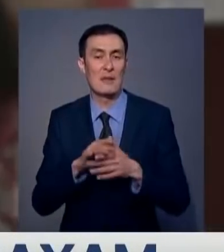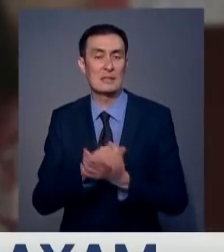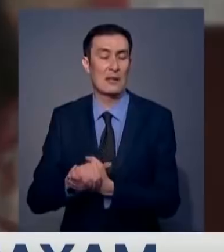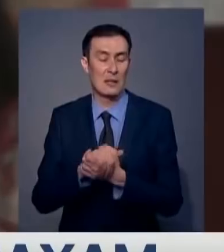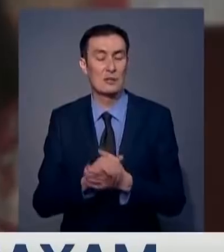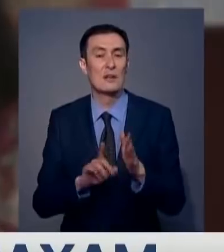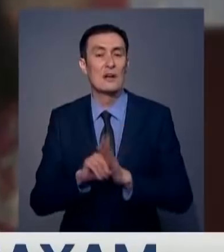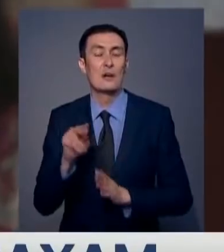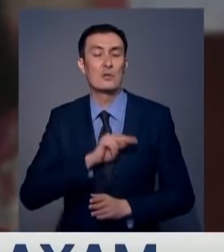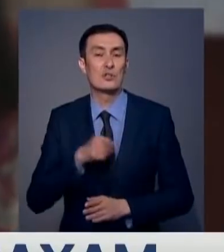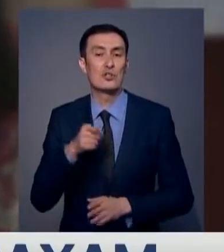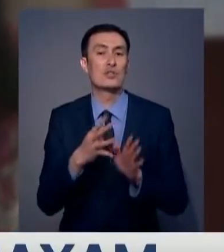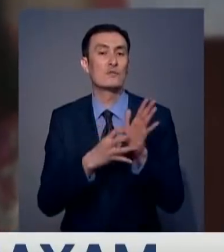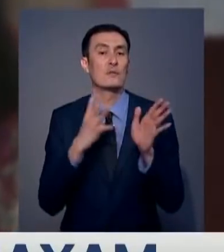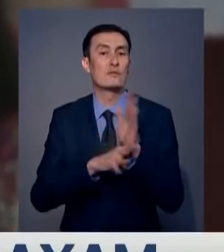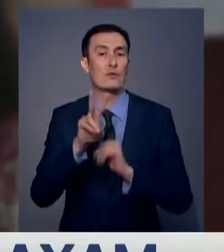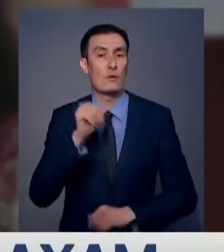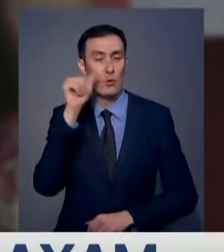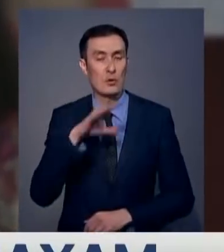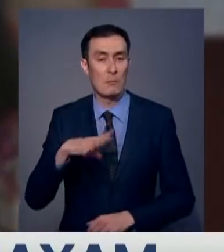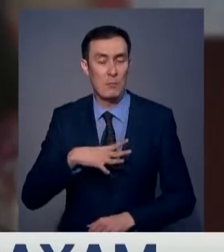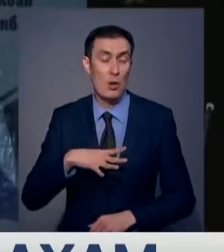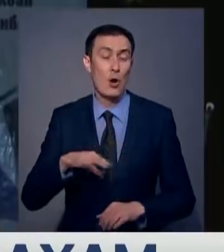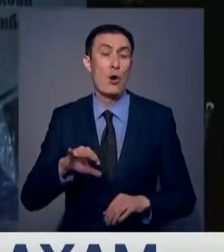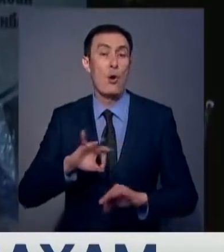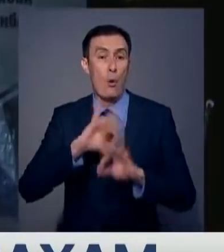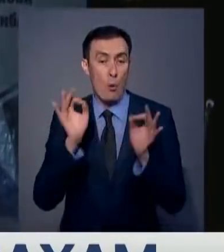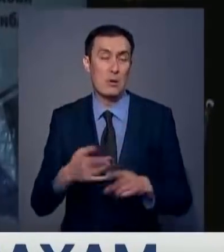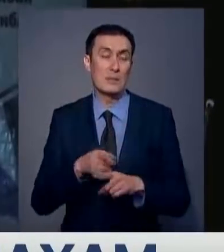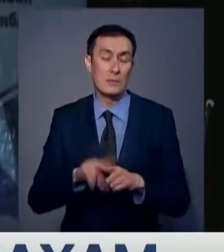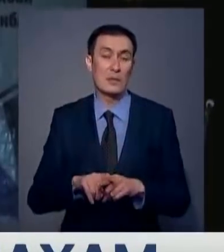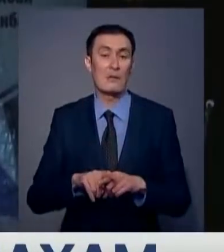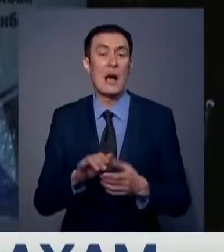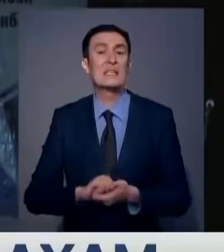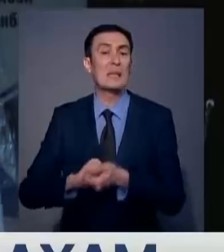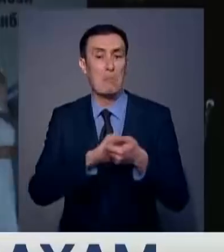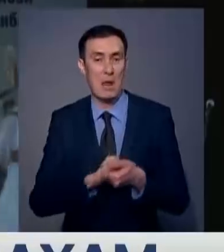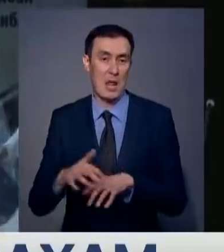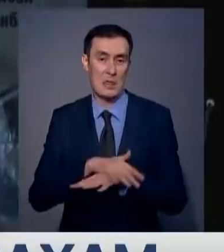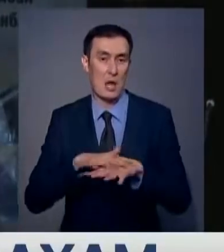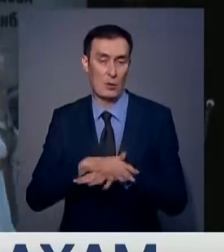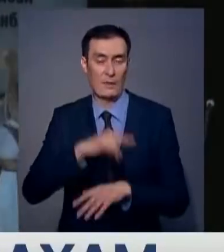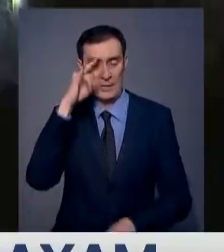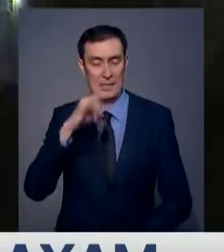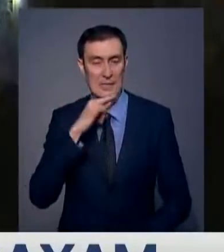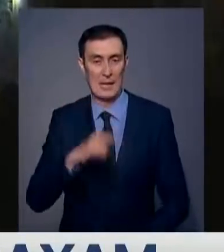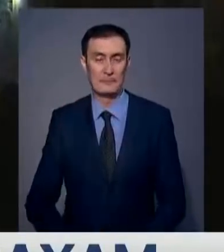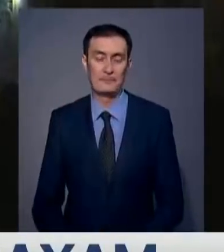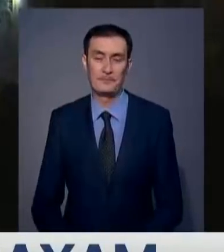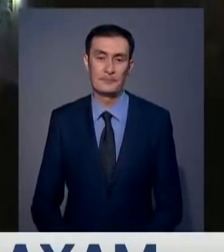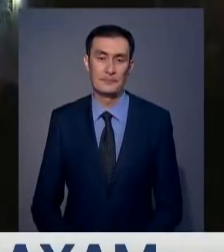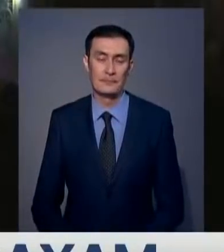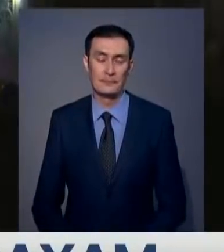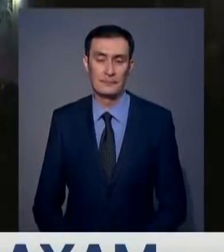действует с 1992 года и стал прообразом Ассамблеи народа Казахстана. Анна Сенберзина, Аслан Тулепов,